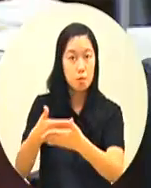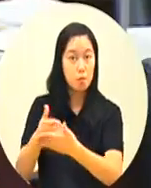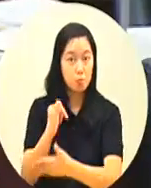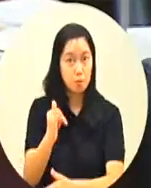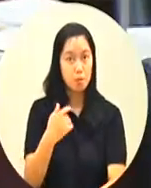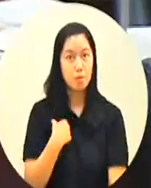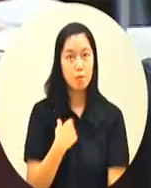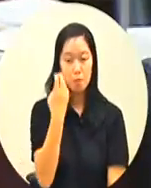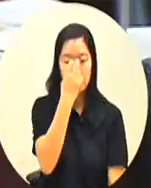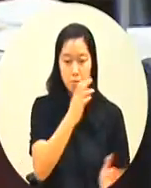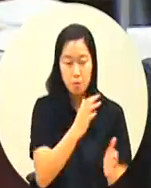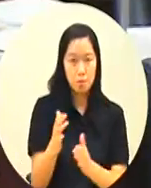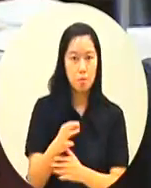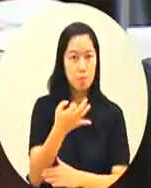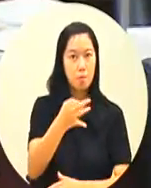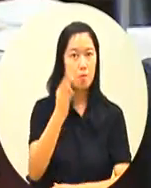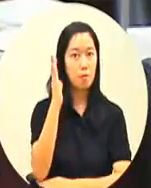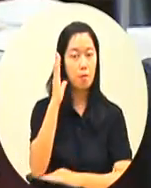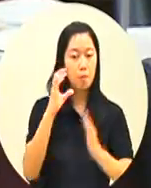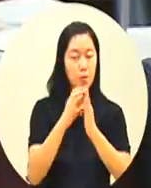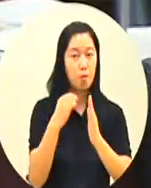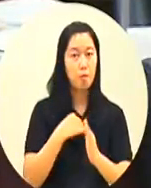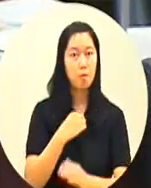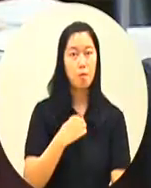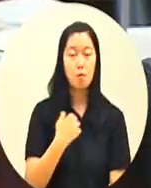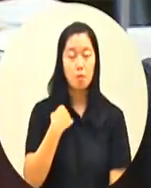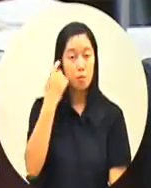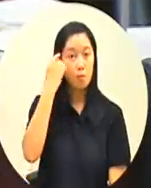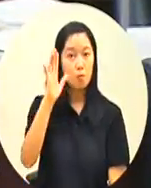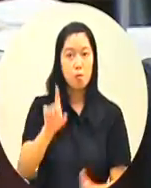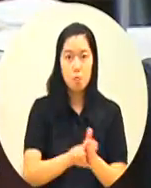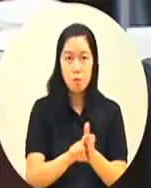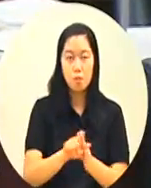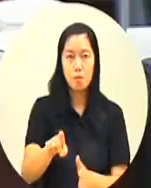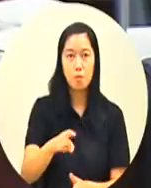们监理单位是财政局，我觉得有时候一卡通蒙